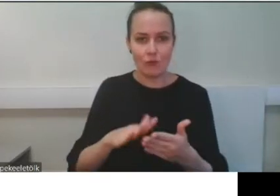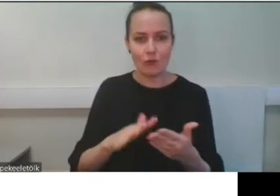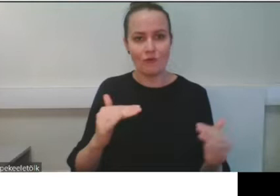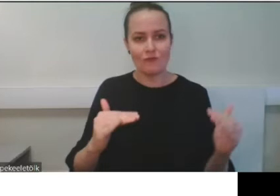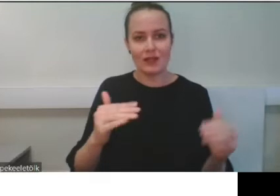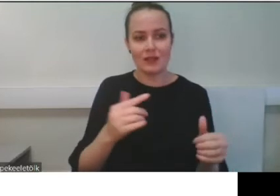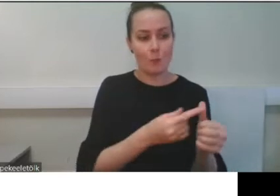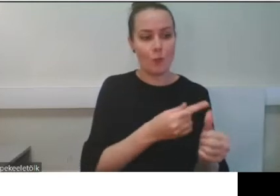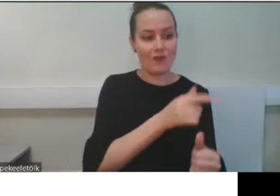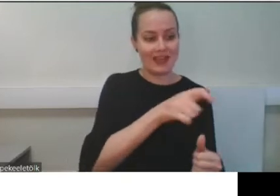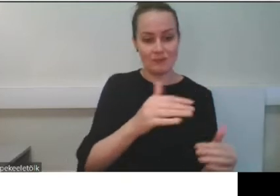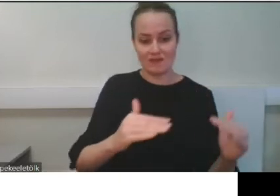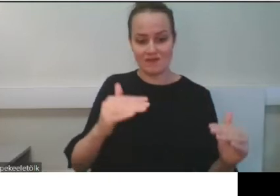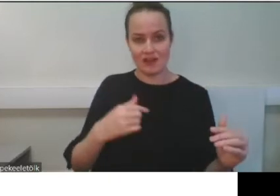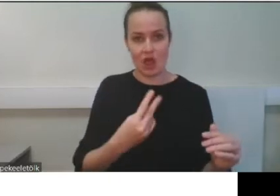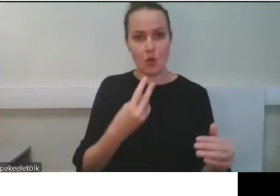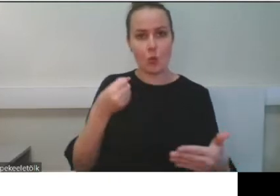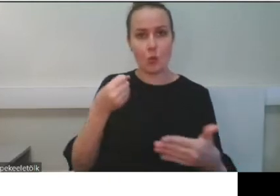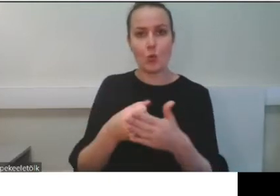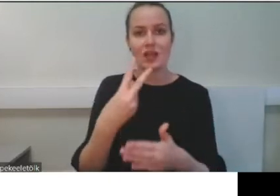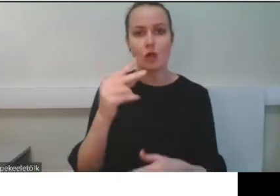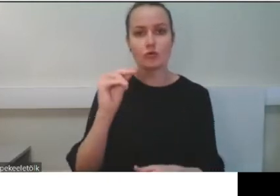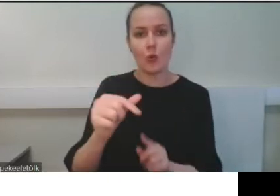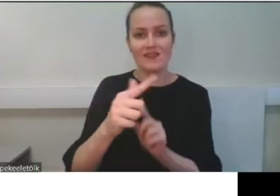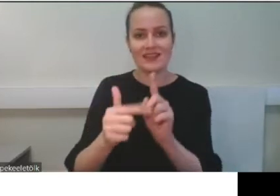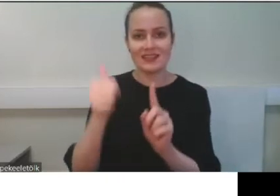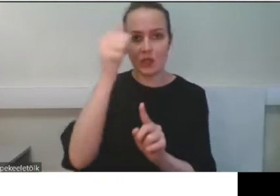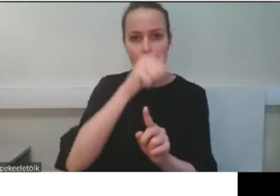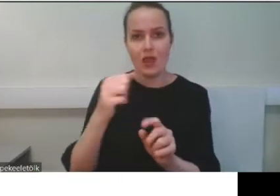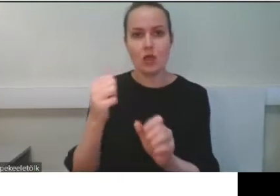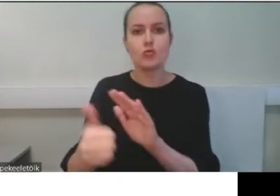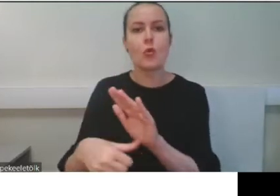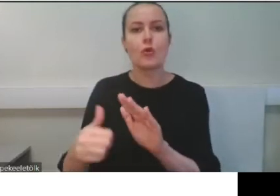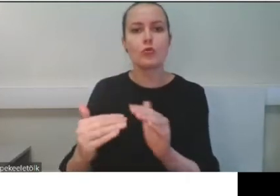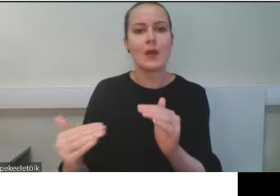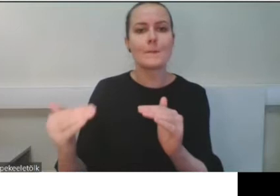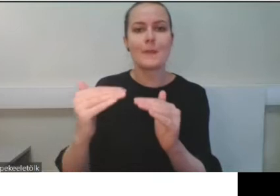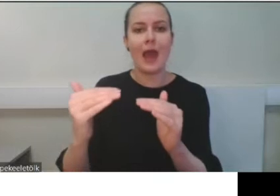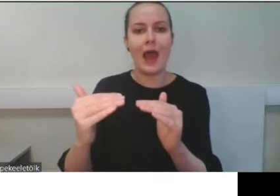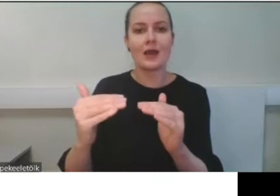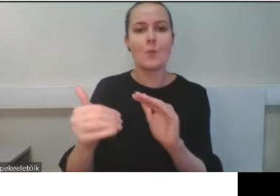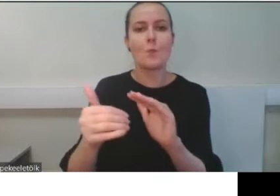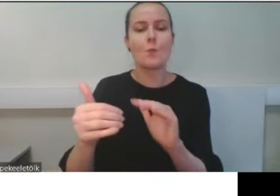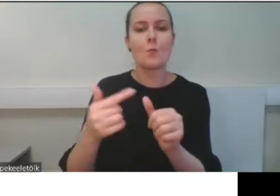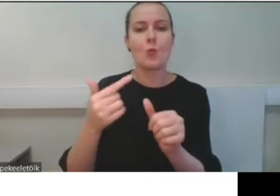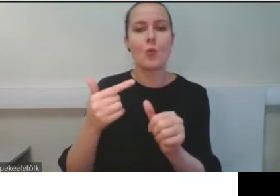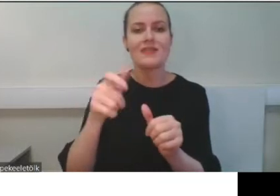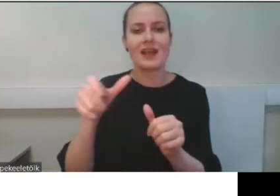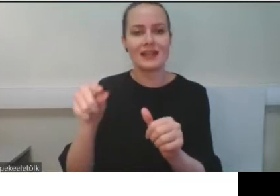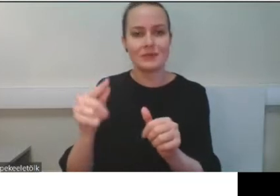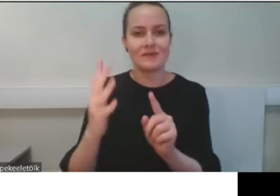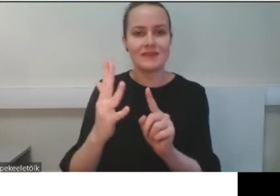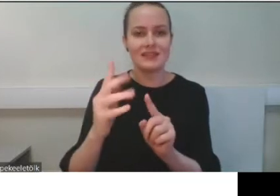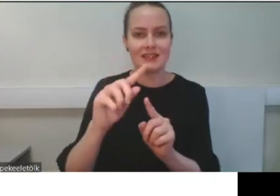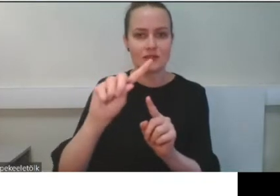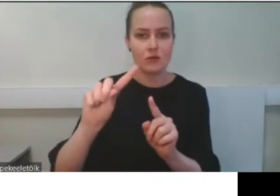kõiki , et ei olnud ühte gruppi nii-öelda siit selles võrdluses rohkemal määral kui mõjutanud .